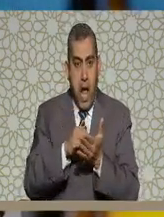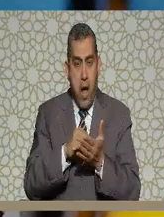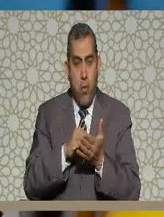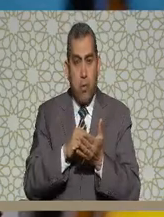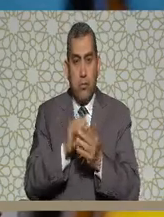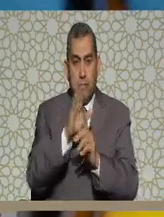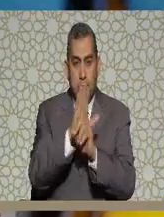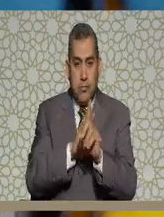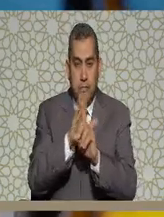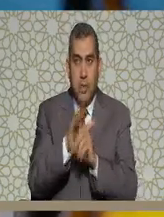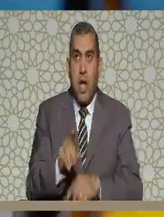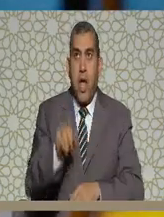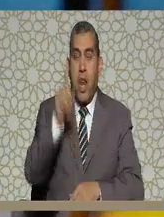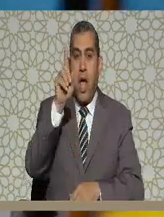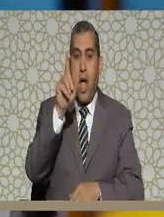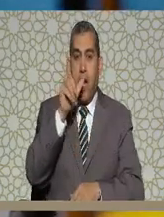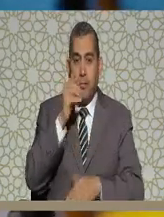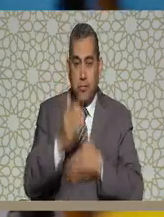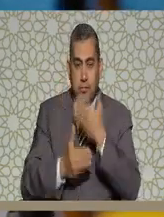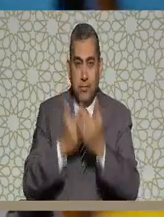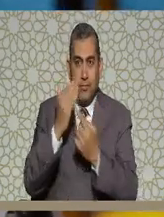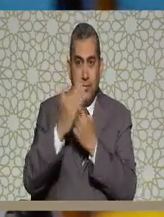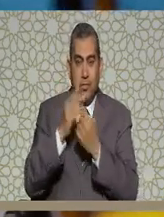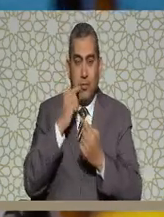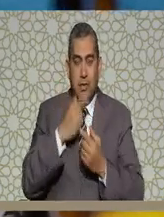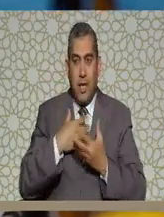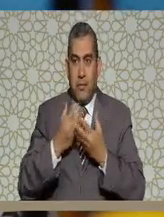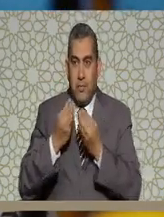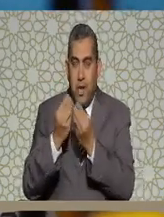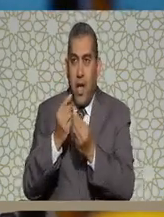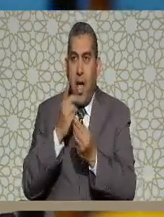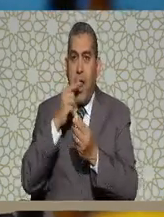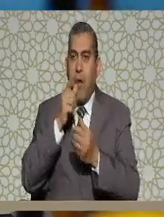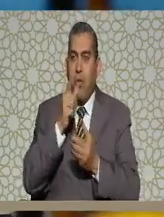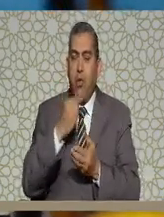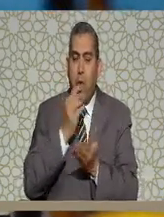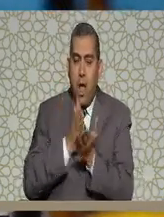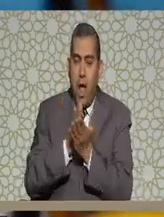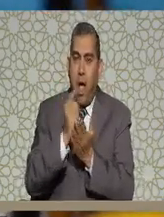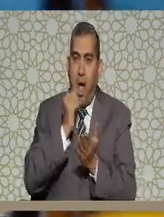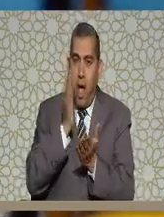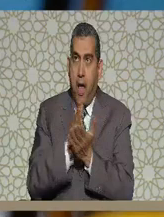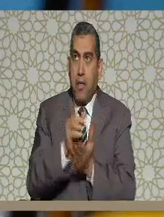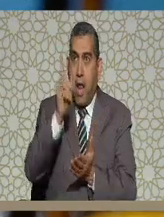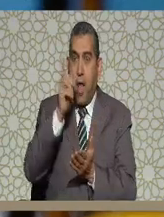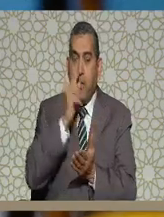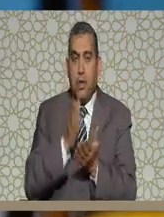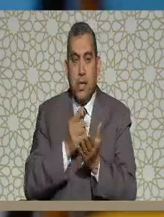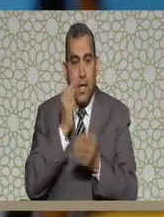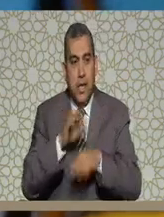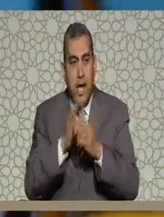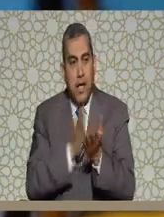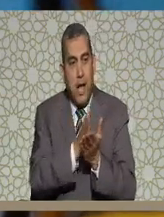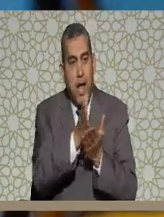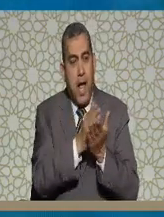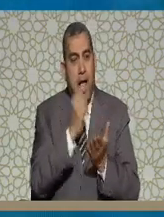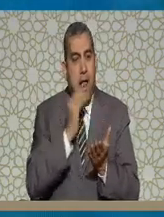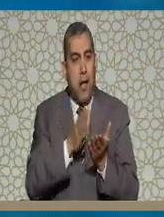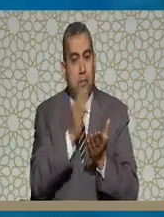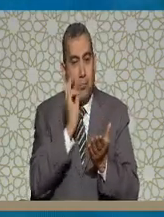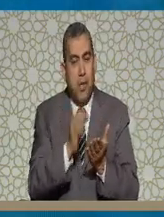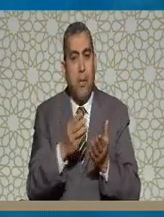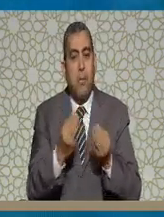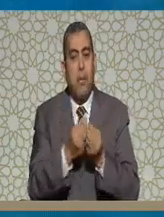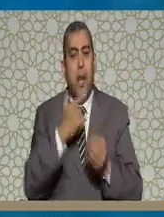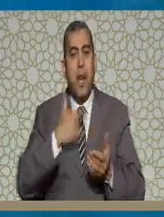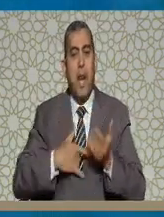الله ثم التدريب على الاحسان مع الناس فبعد كده يجي يسكن الاحسان مع النفس